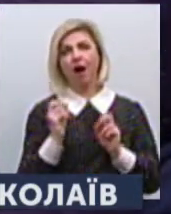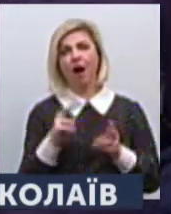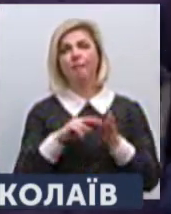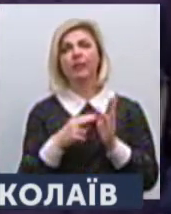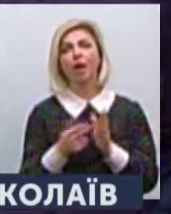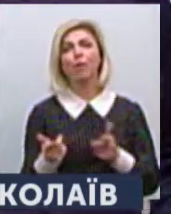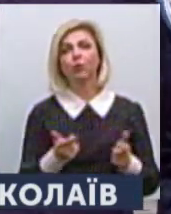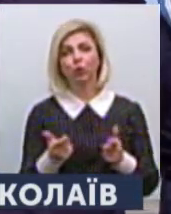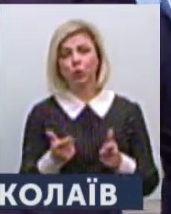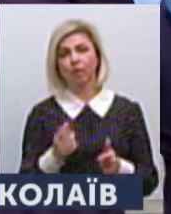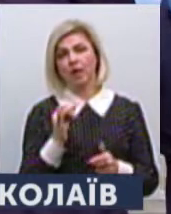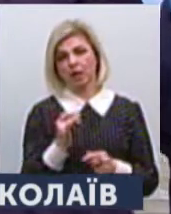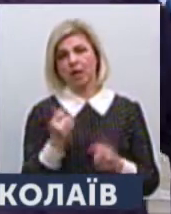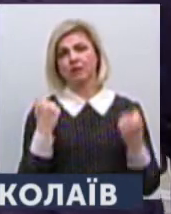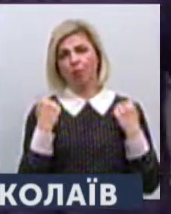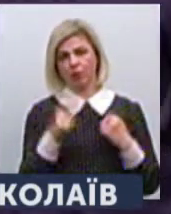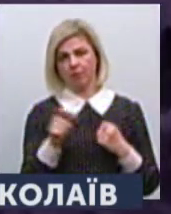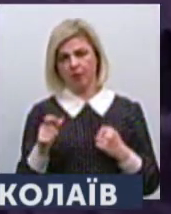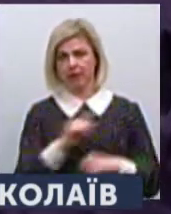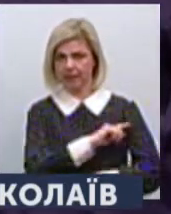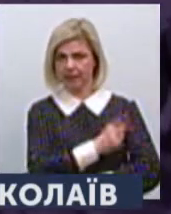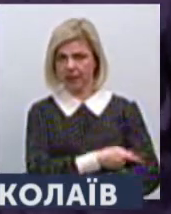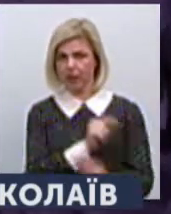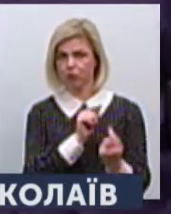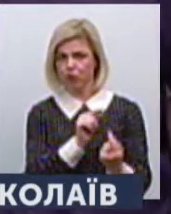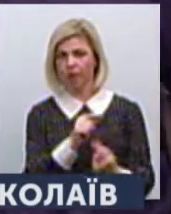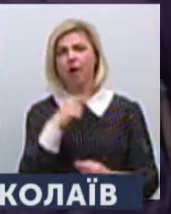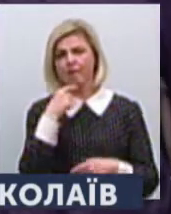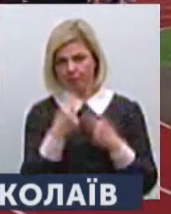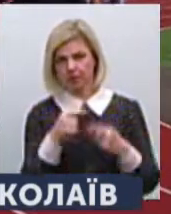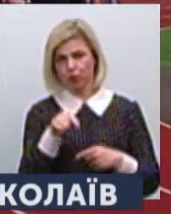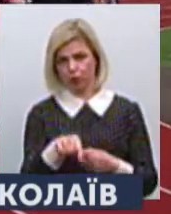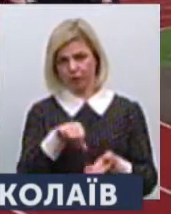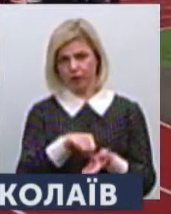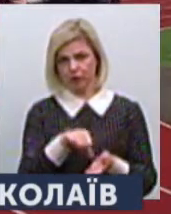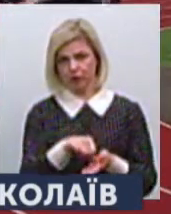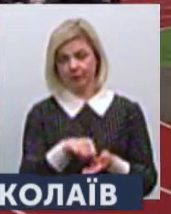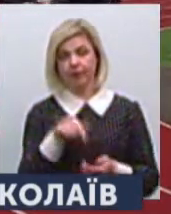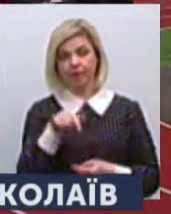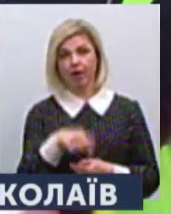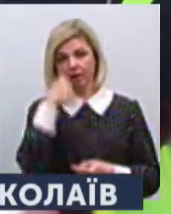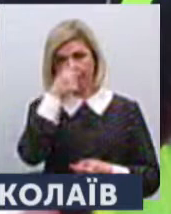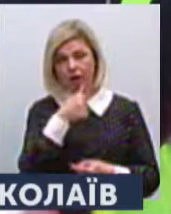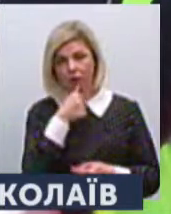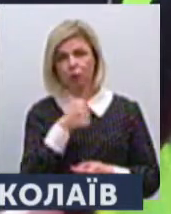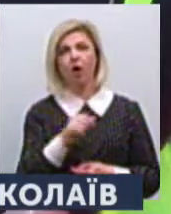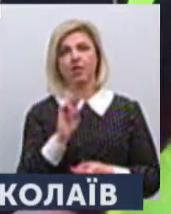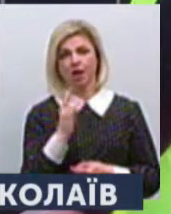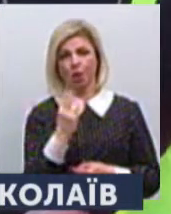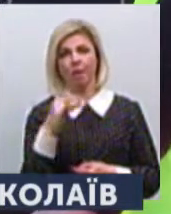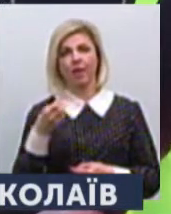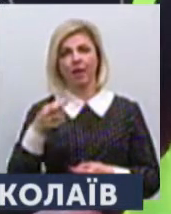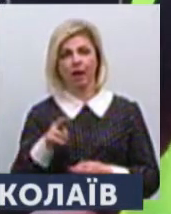розумієте? І доволі таки спортсмени – сильні суперники. Ми тут постійно виступаємо. Цьогоріч «Миколаївську милю» організували в